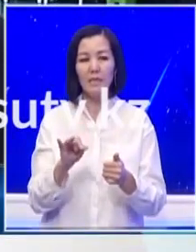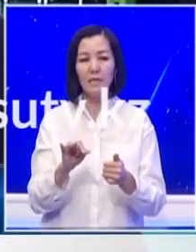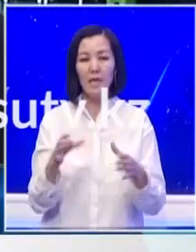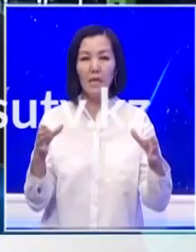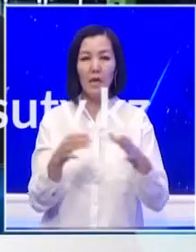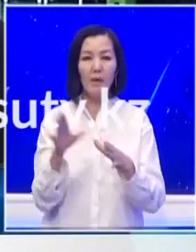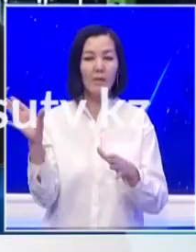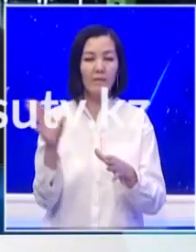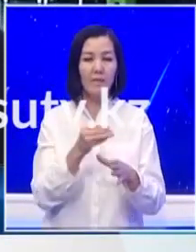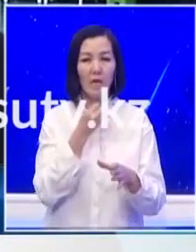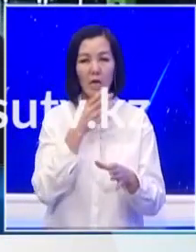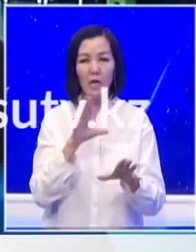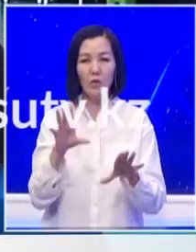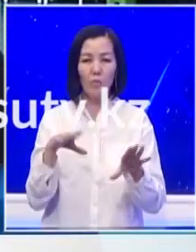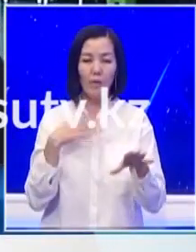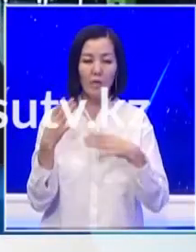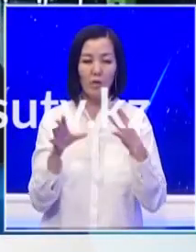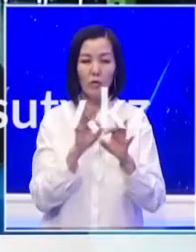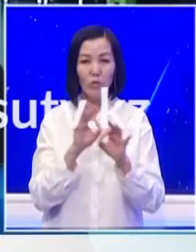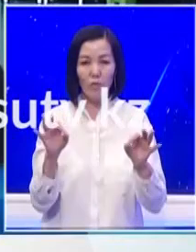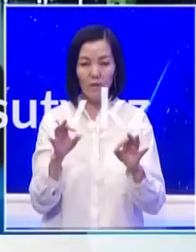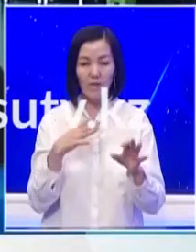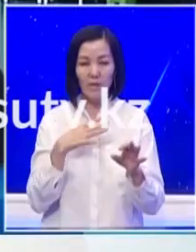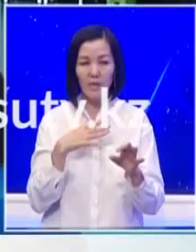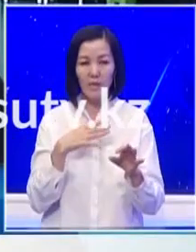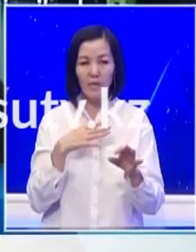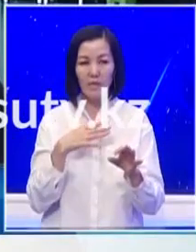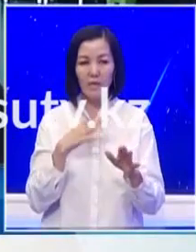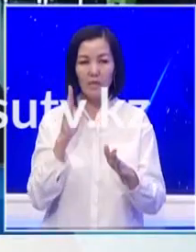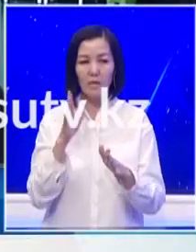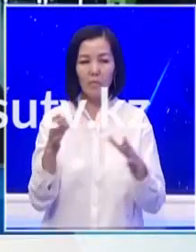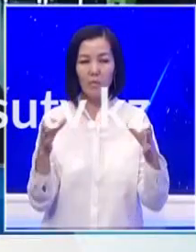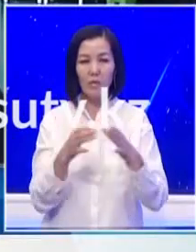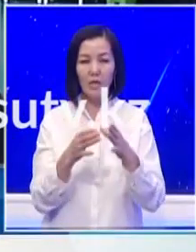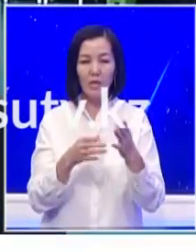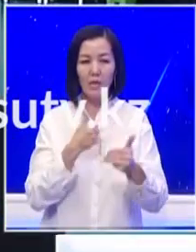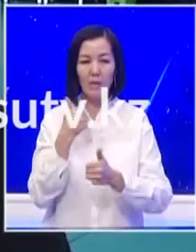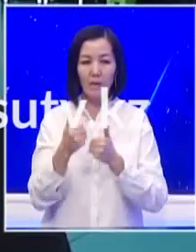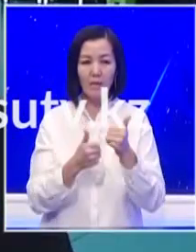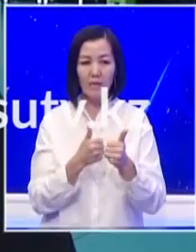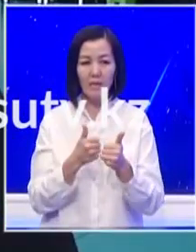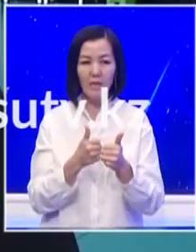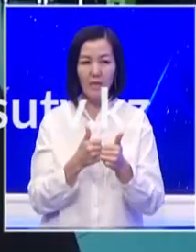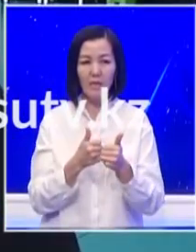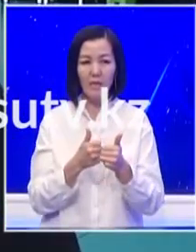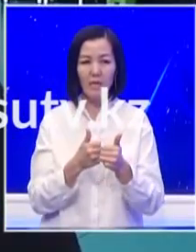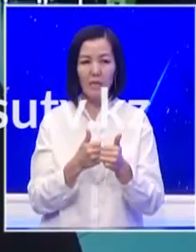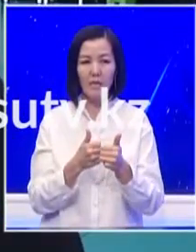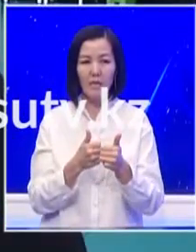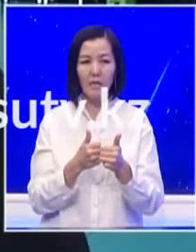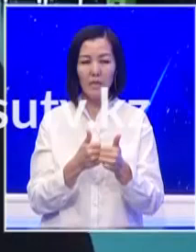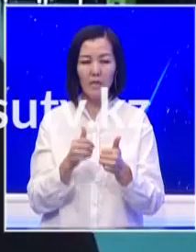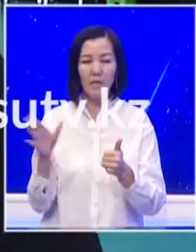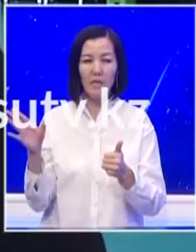подготовлены, из них будет составляться сборная команда из лучших игроков.